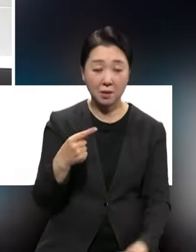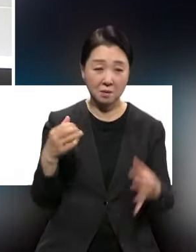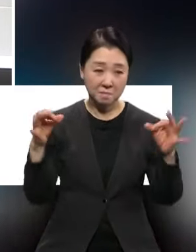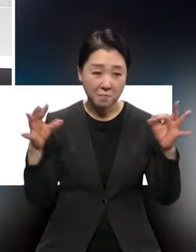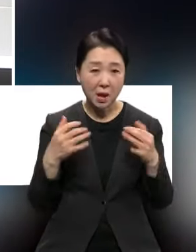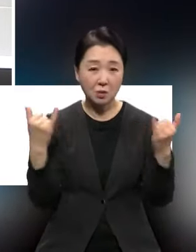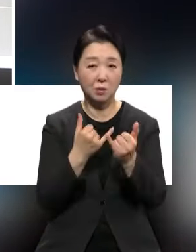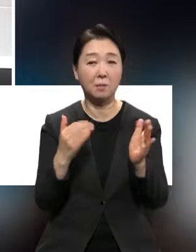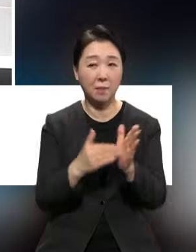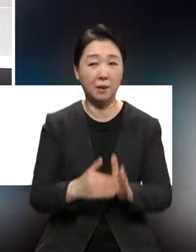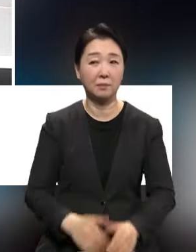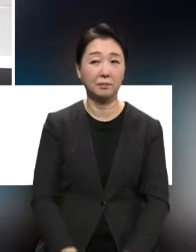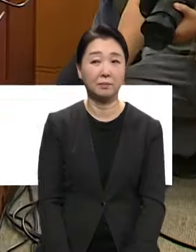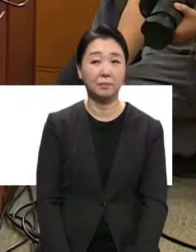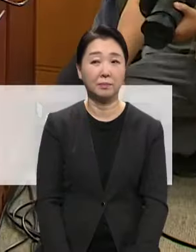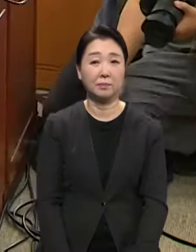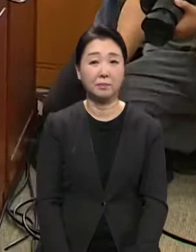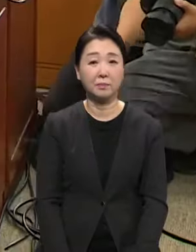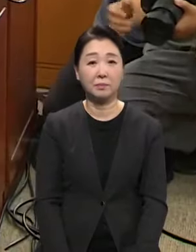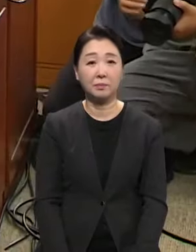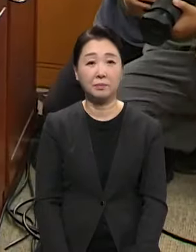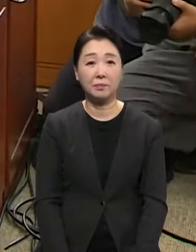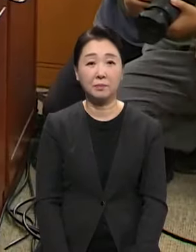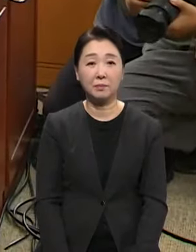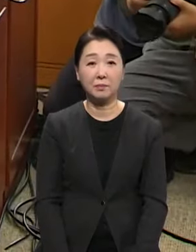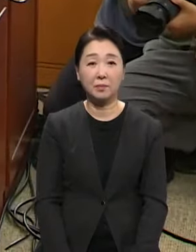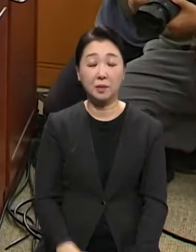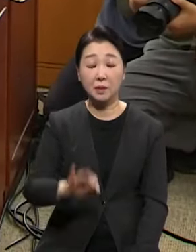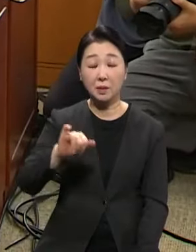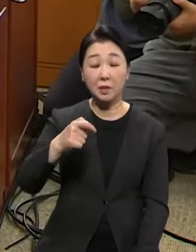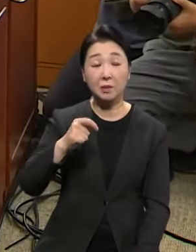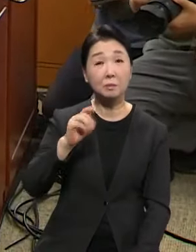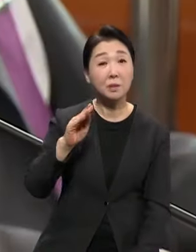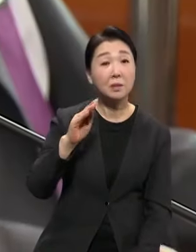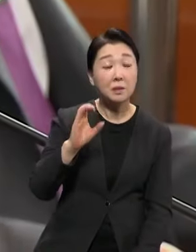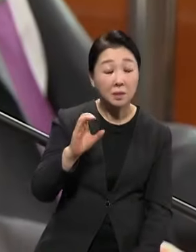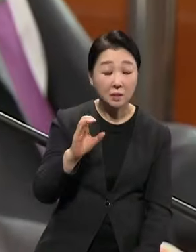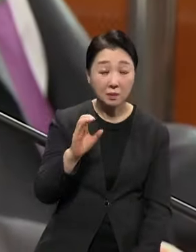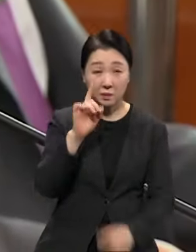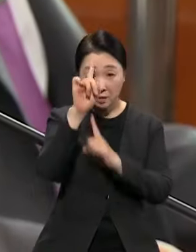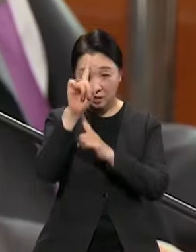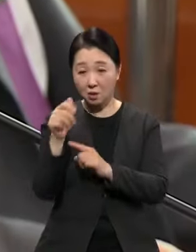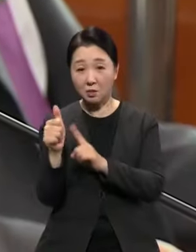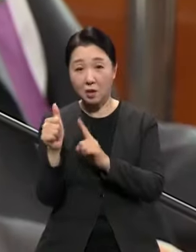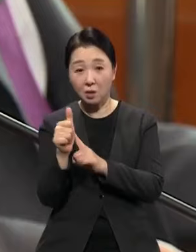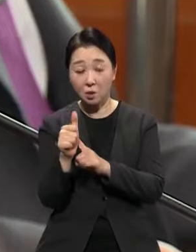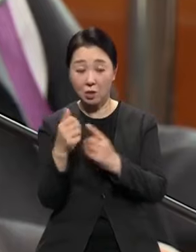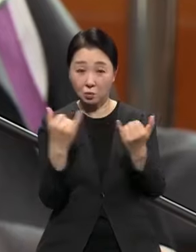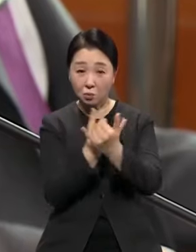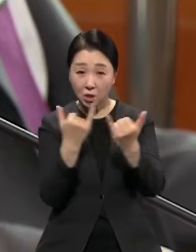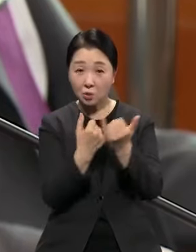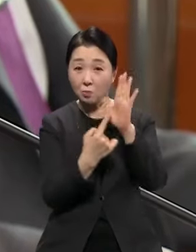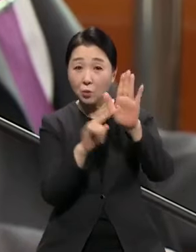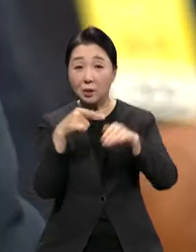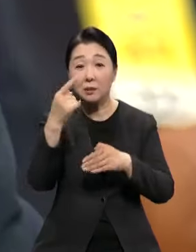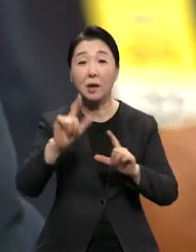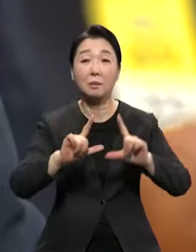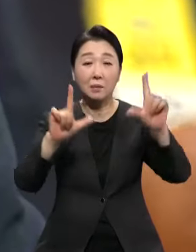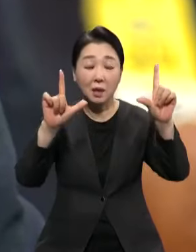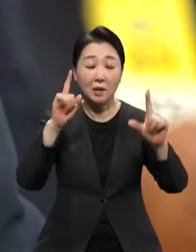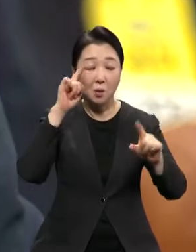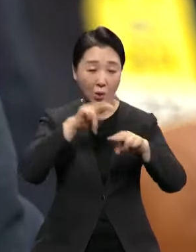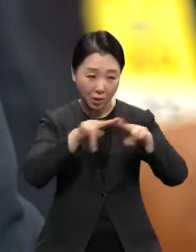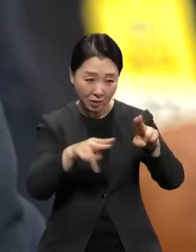통화가 이어진 걸로 확인됐습니다. 공교롭게도 JTBC가 이 전 장관과 해당 번호의 통화 기록을 보도한 다음 날